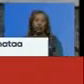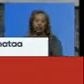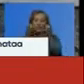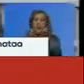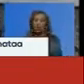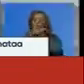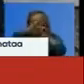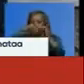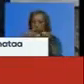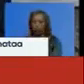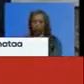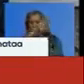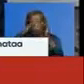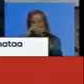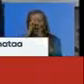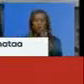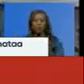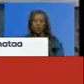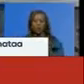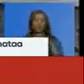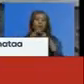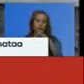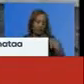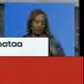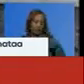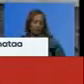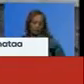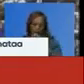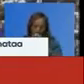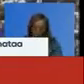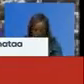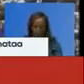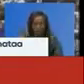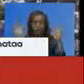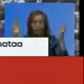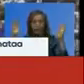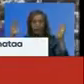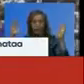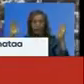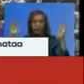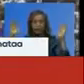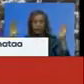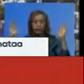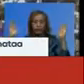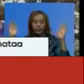ለቆዩት ሁሉ በመላው ህዝባችን ስም ከልብ አመሰግናለሁ።